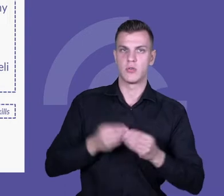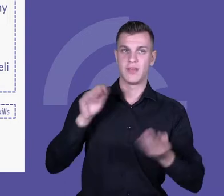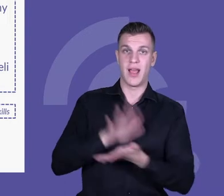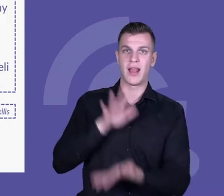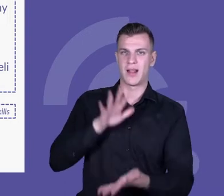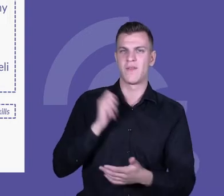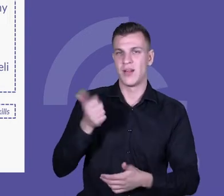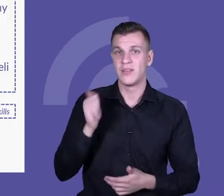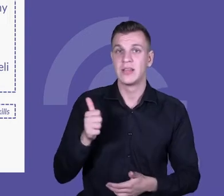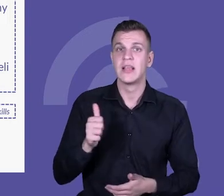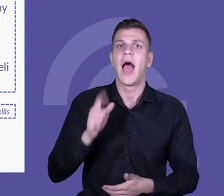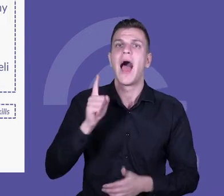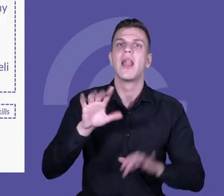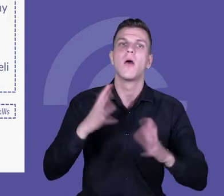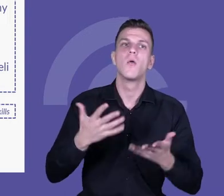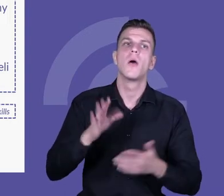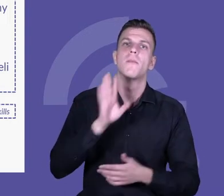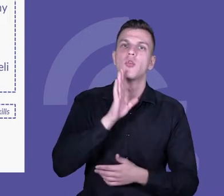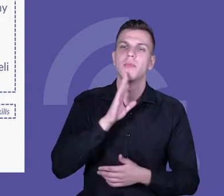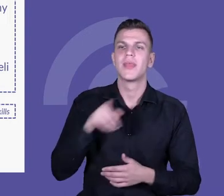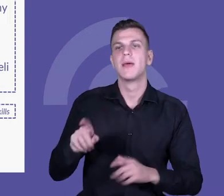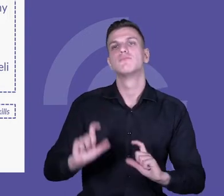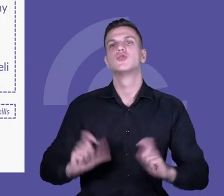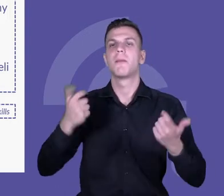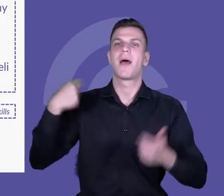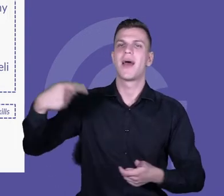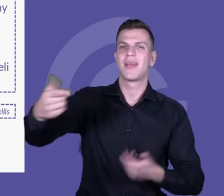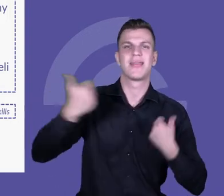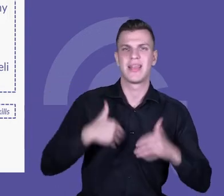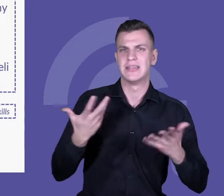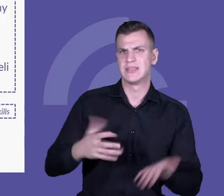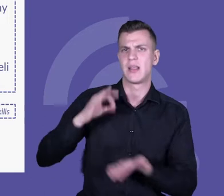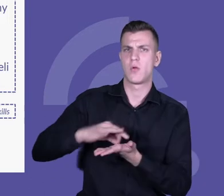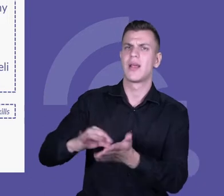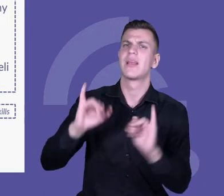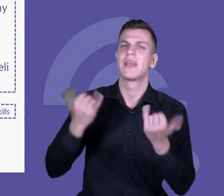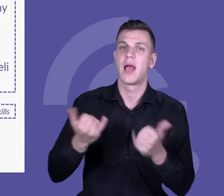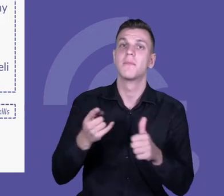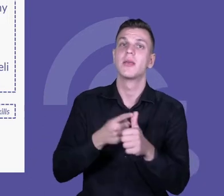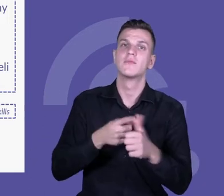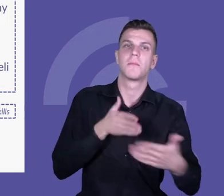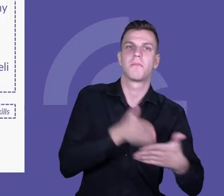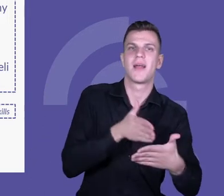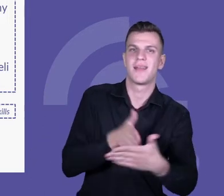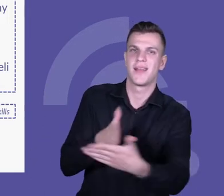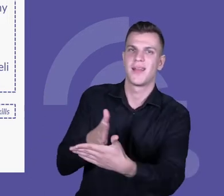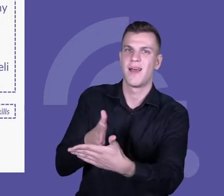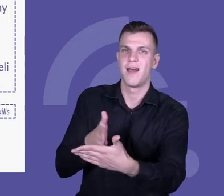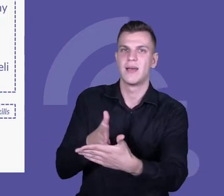to przestało być incydentalne, a stało się systematyczne. I 3 takie odpowiedzi. Po pierwsze, bariera kompetencyjna. My